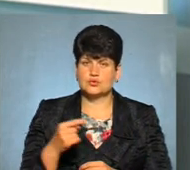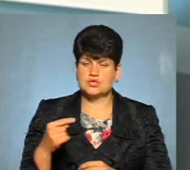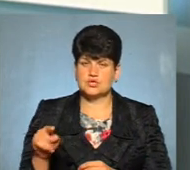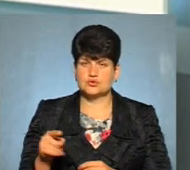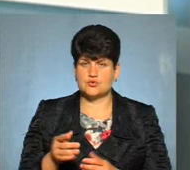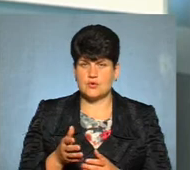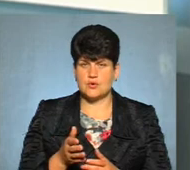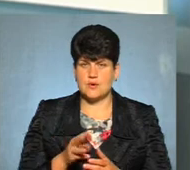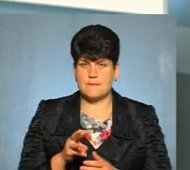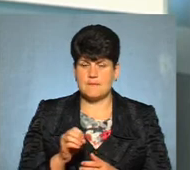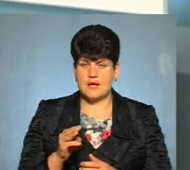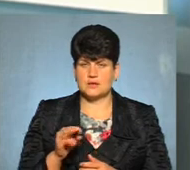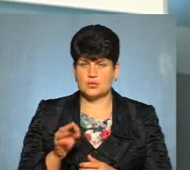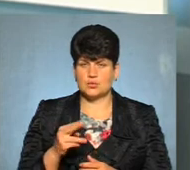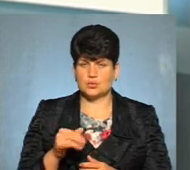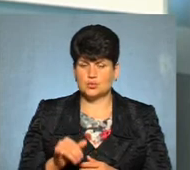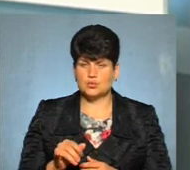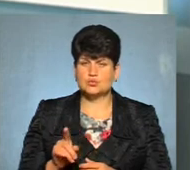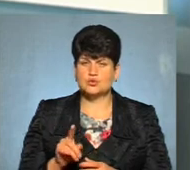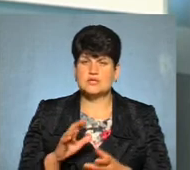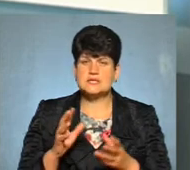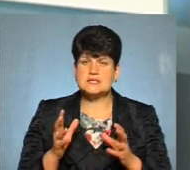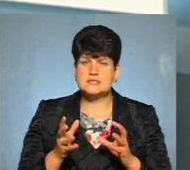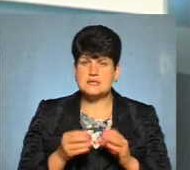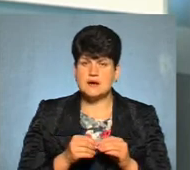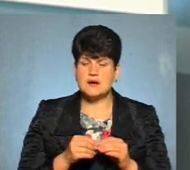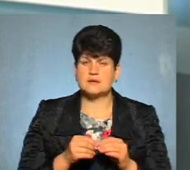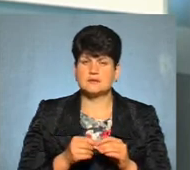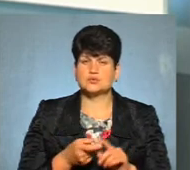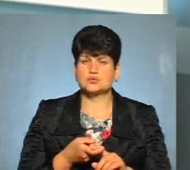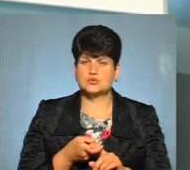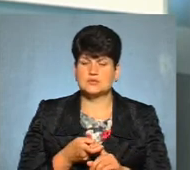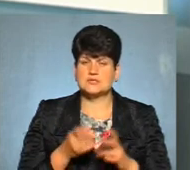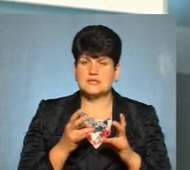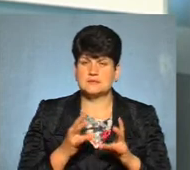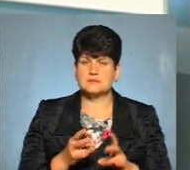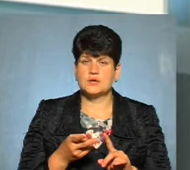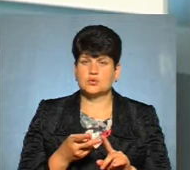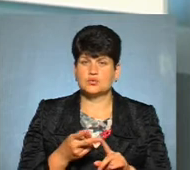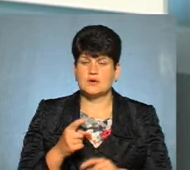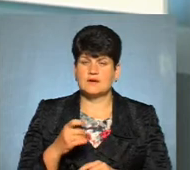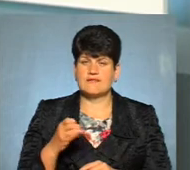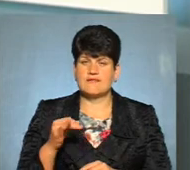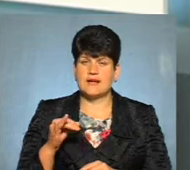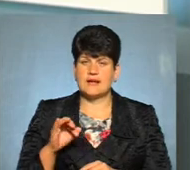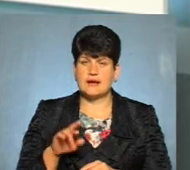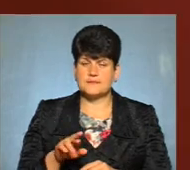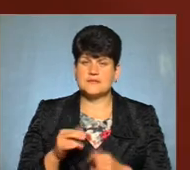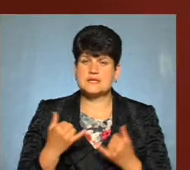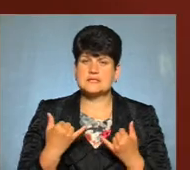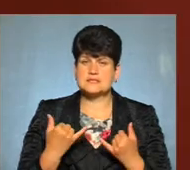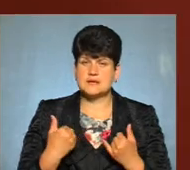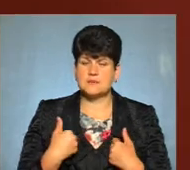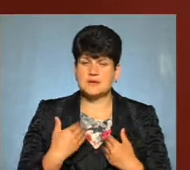методу. Що на загал стосовно небезпеки другої хвилі, зараз ми